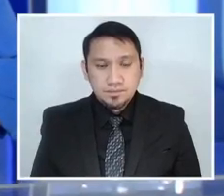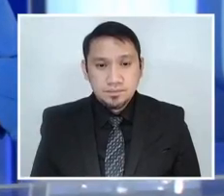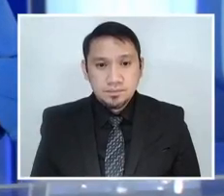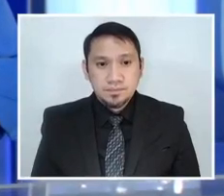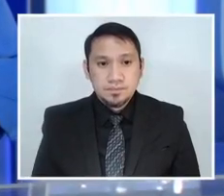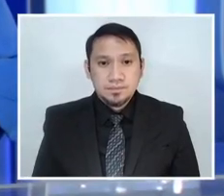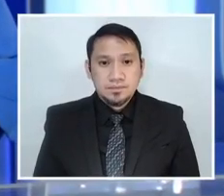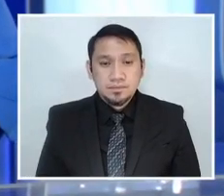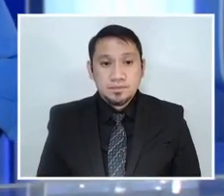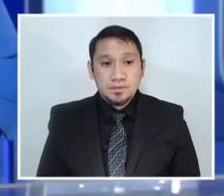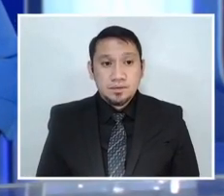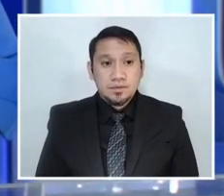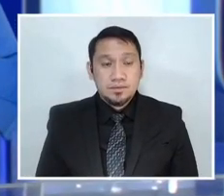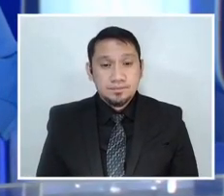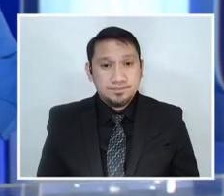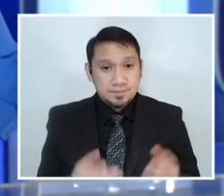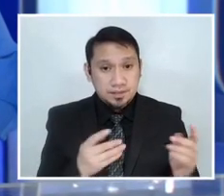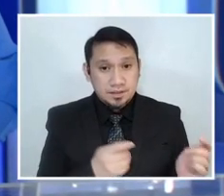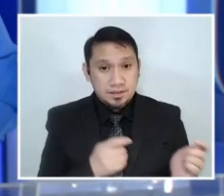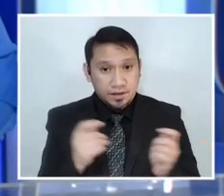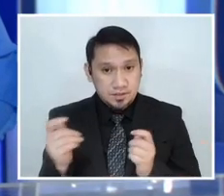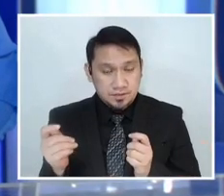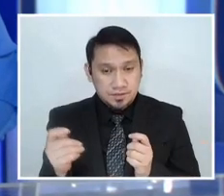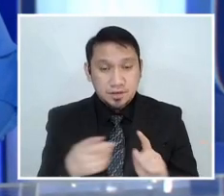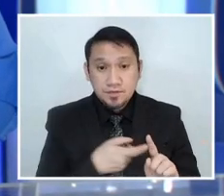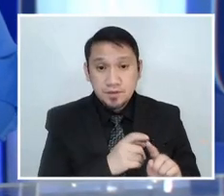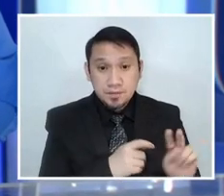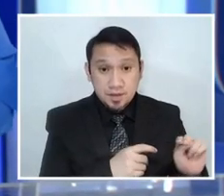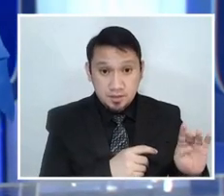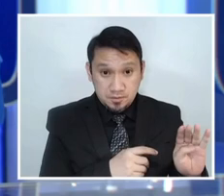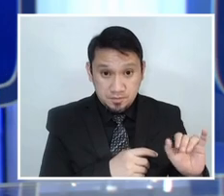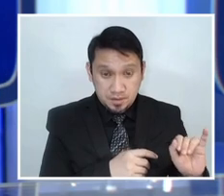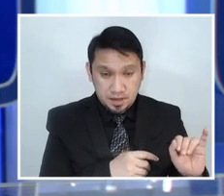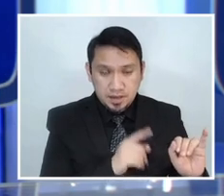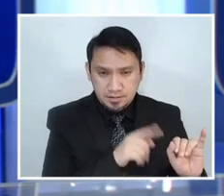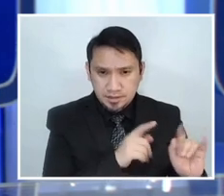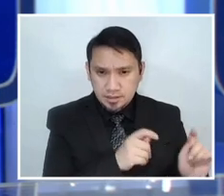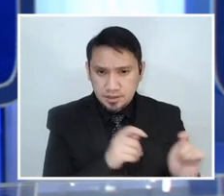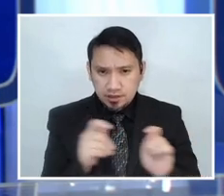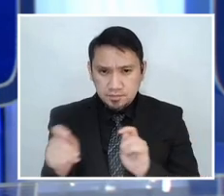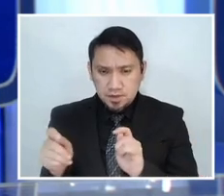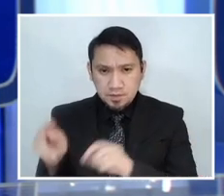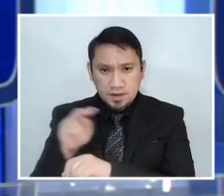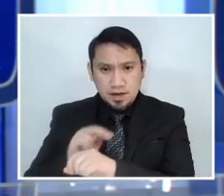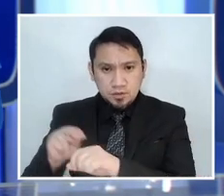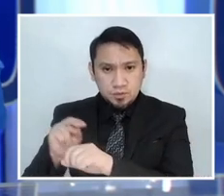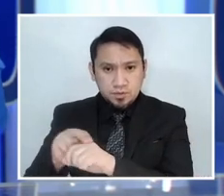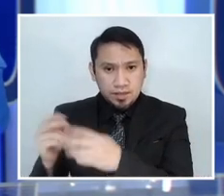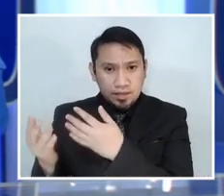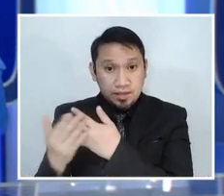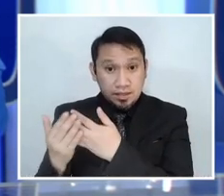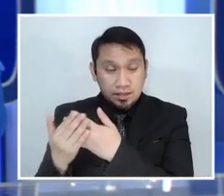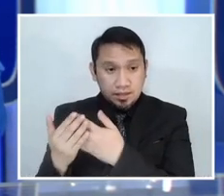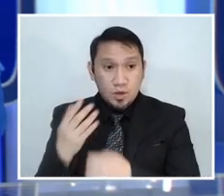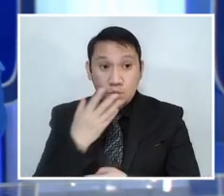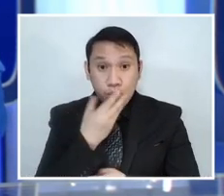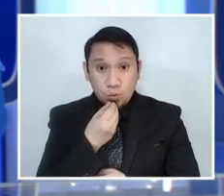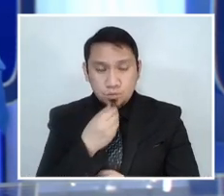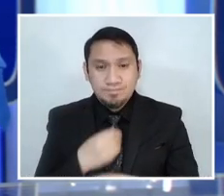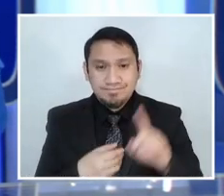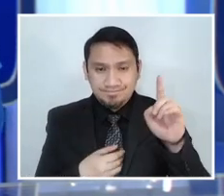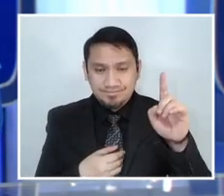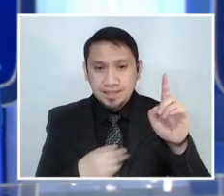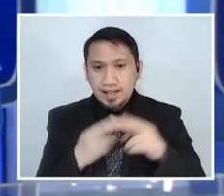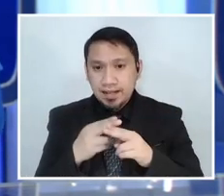Inilipat na sa National Bilibid Prison mula sa NBI Detention Center ang NBN-ZTE whistleblower na si June